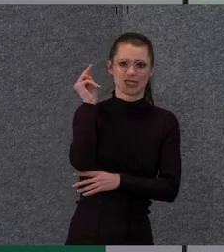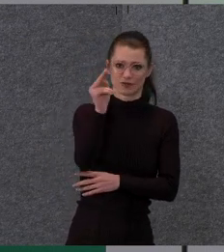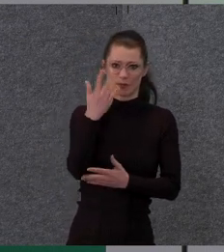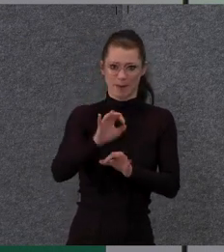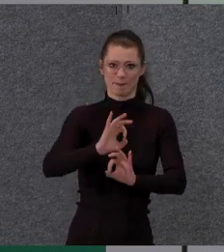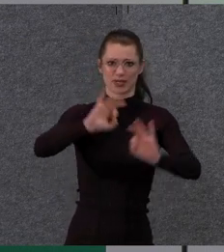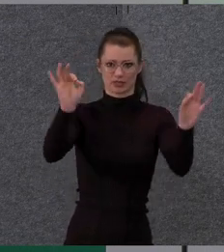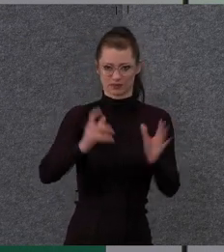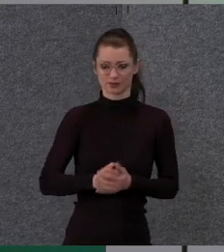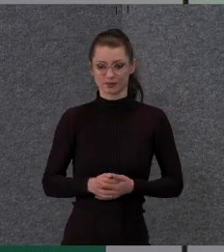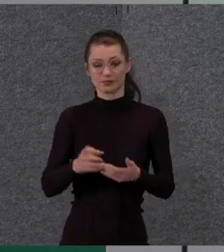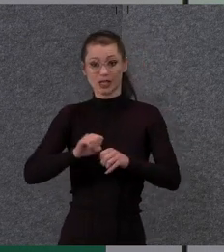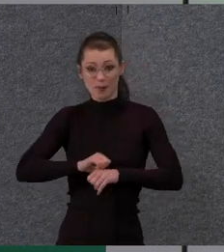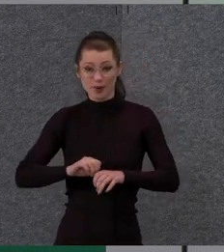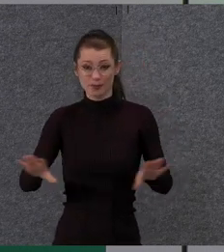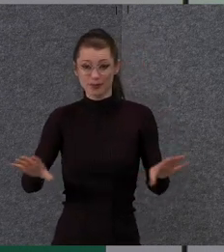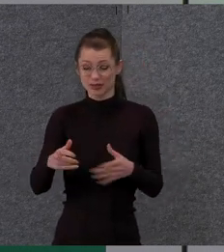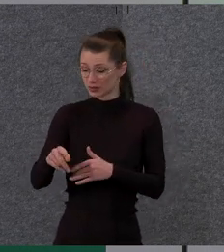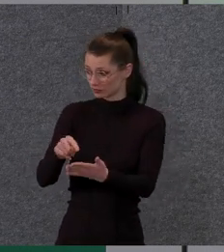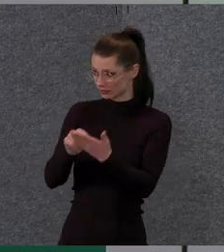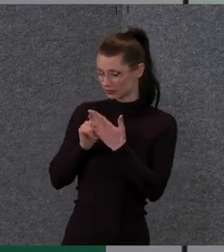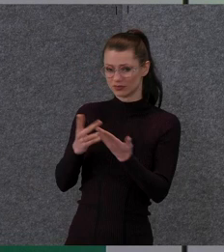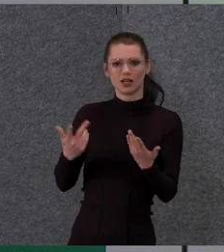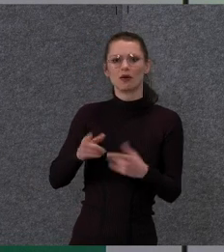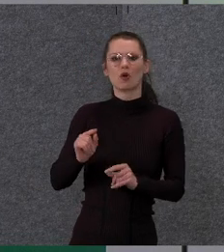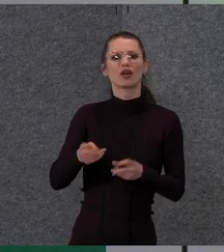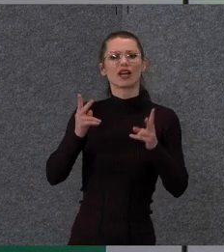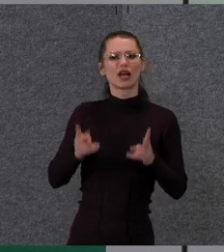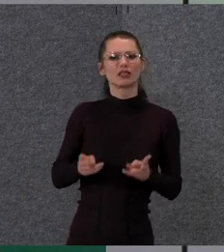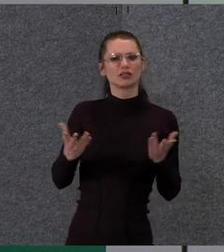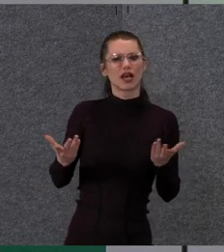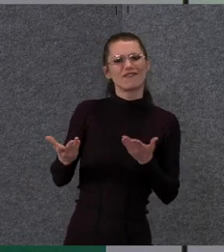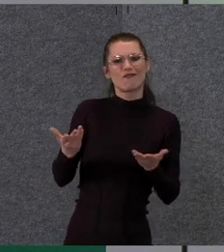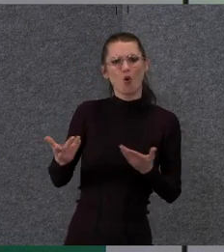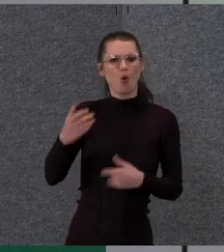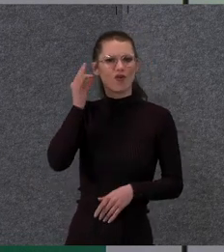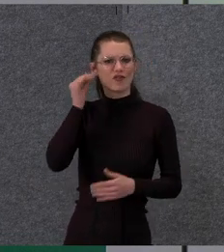Pandemie zeigt uns, wo wir gerade im Sinne der Gerechtigkeit stehen. Was ist mit sozialer